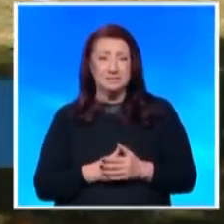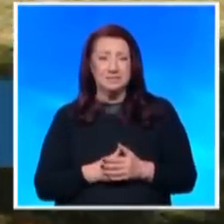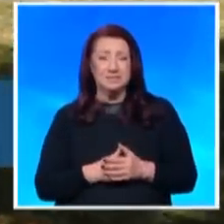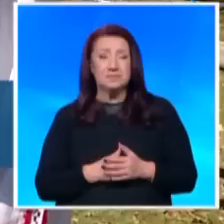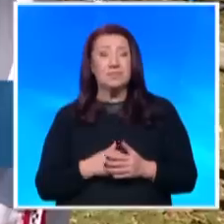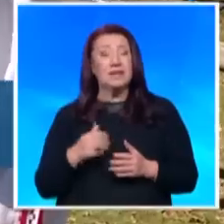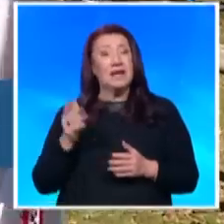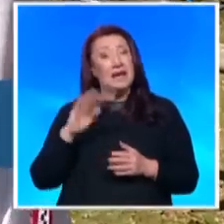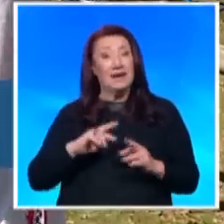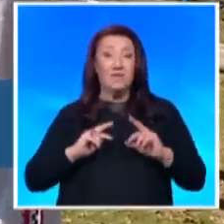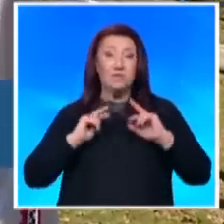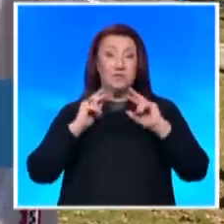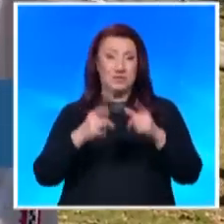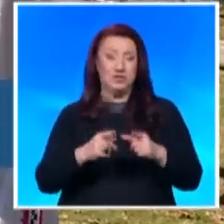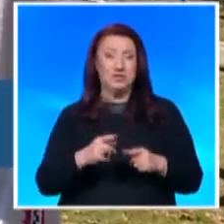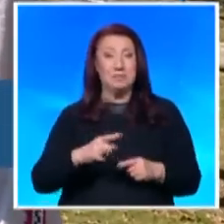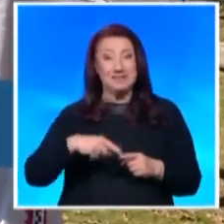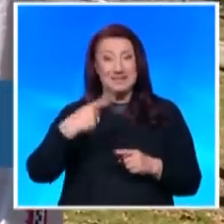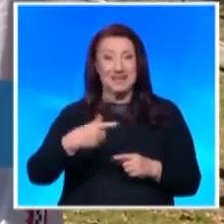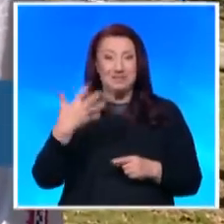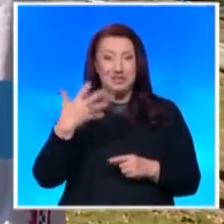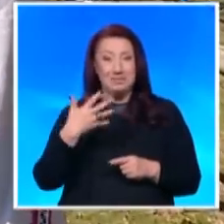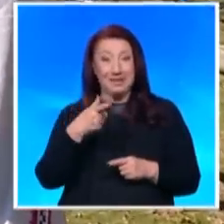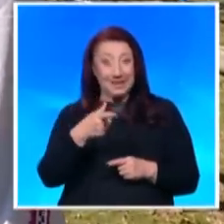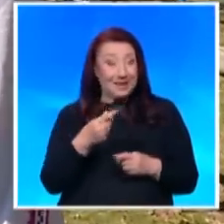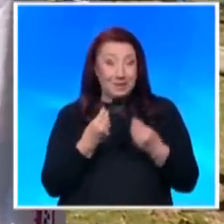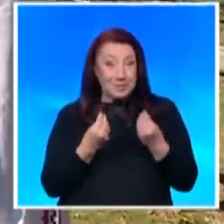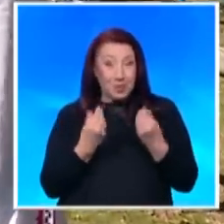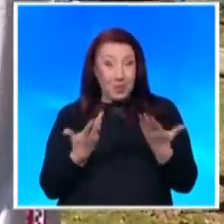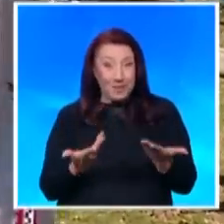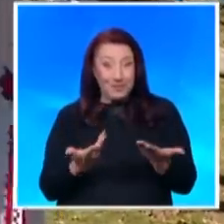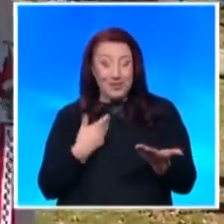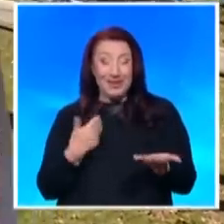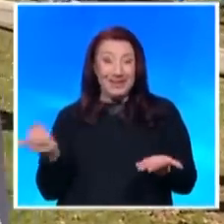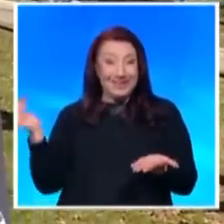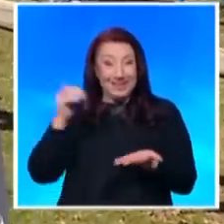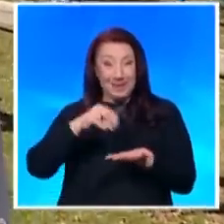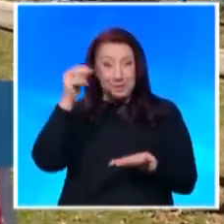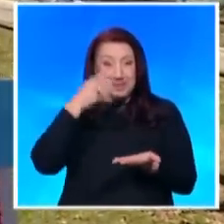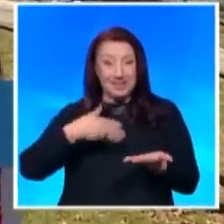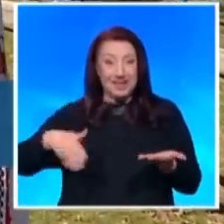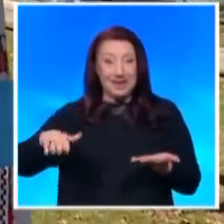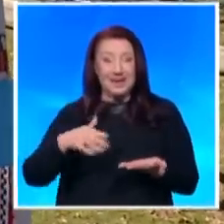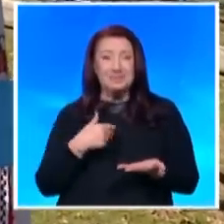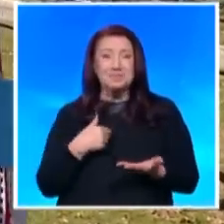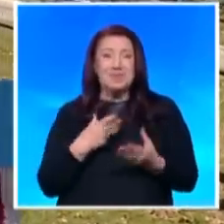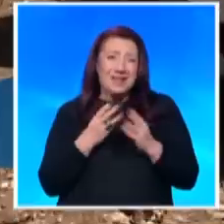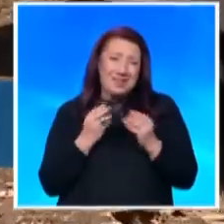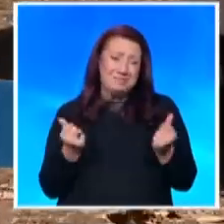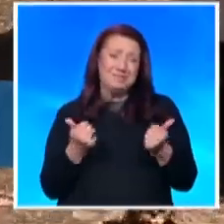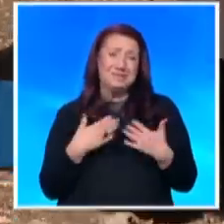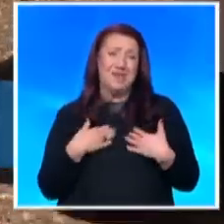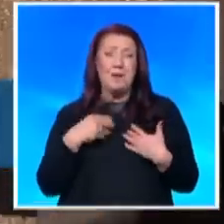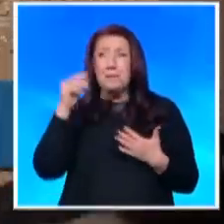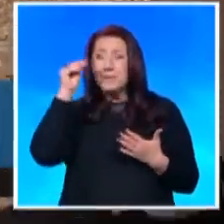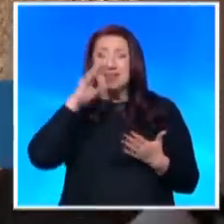следващия петък. Това хубаво ли е за тебе? Да. Защо? Защото ми липсва България.